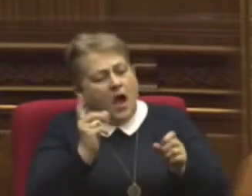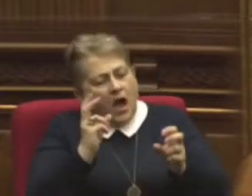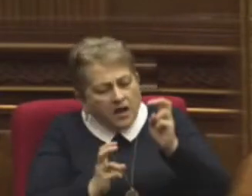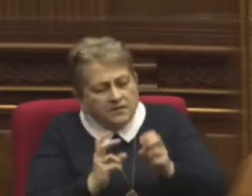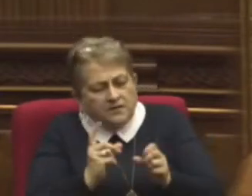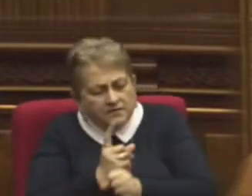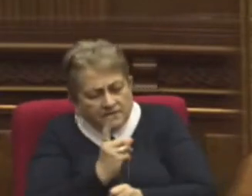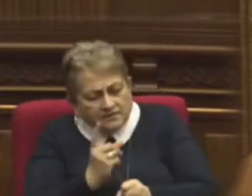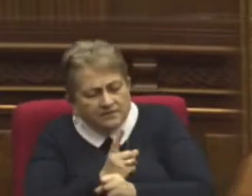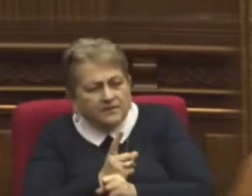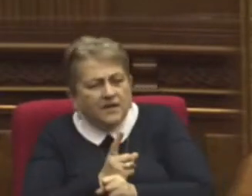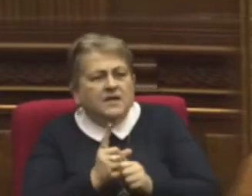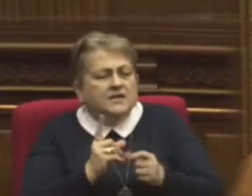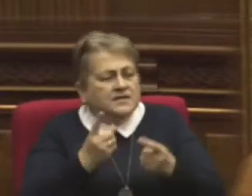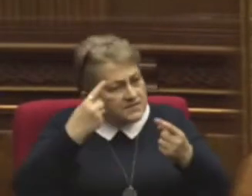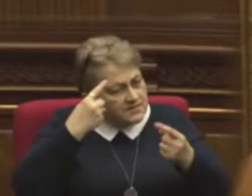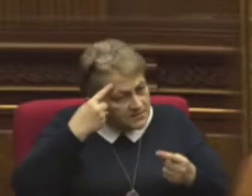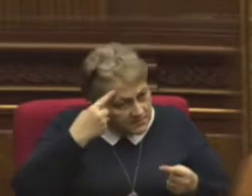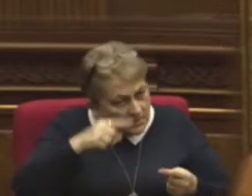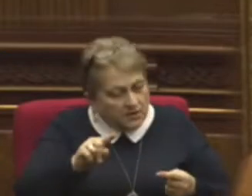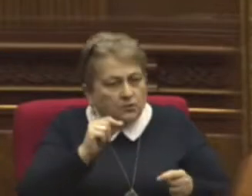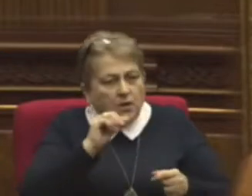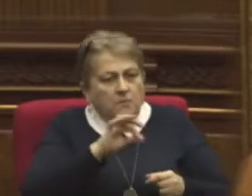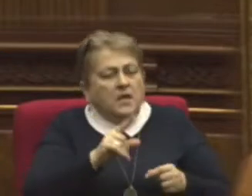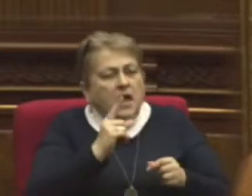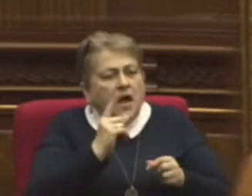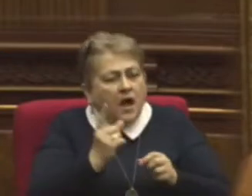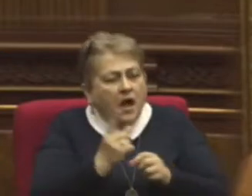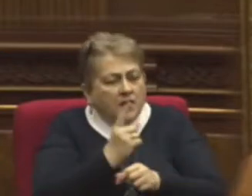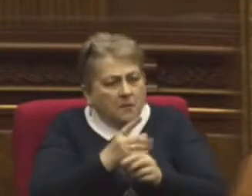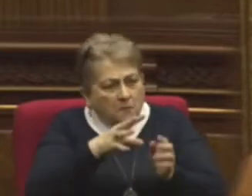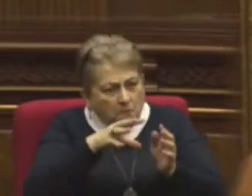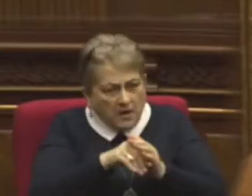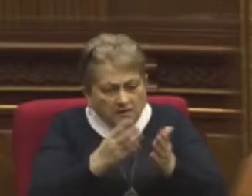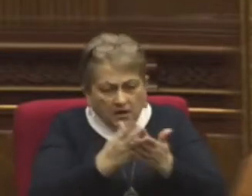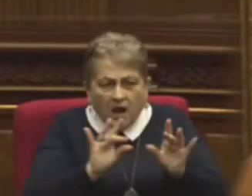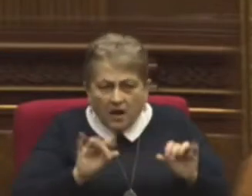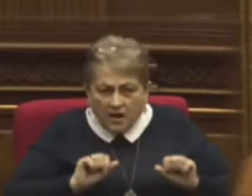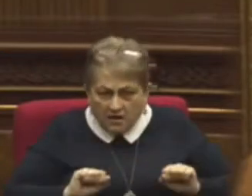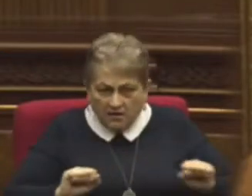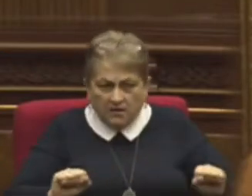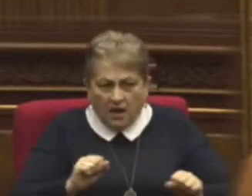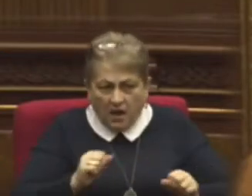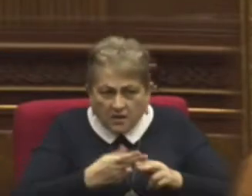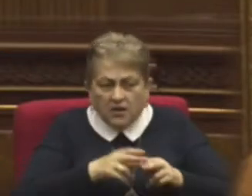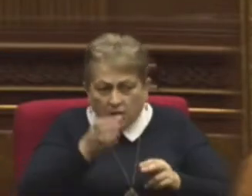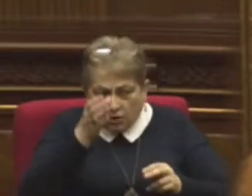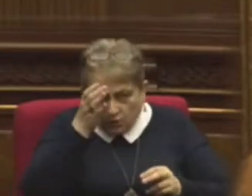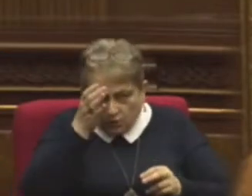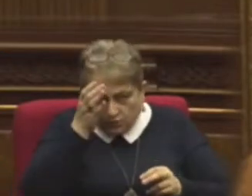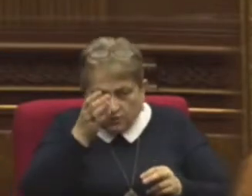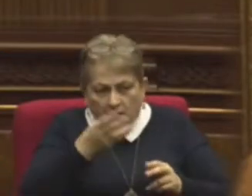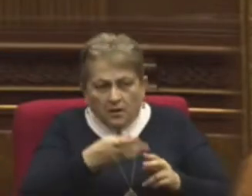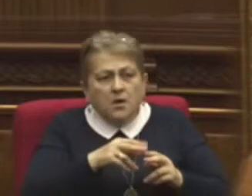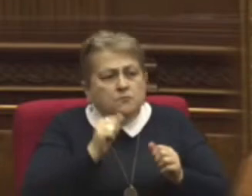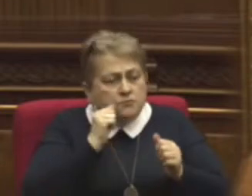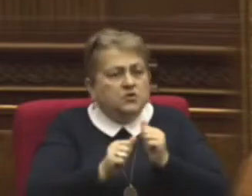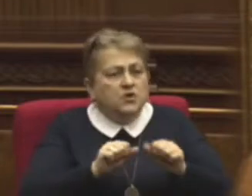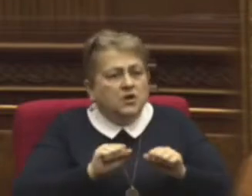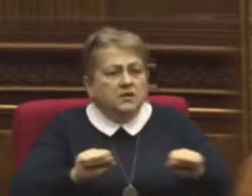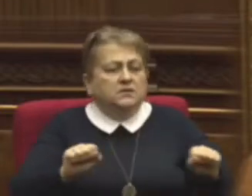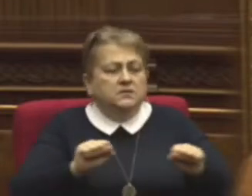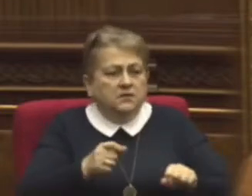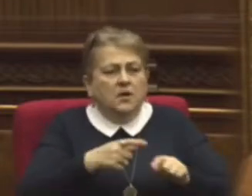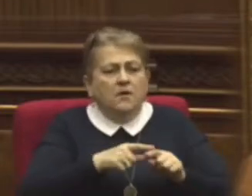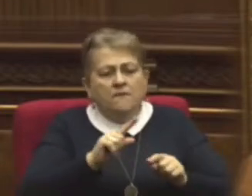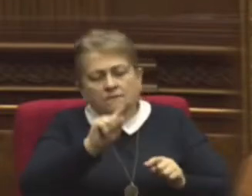արտադրանք ստեղծելու համար, և այդ արտադրանքը ստեղծելու մեջ կա ռիսկ, որ հենց գիտությունն է, իսկ գիտությունը միշտ ռիսկ է, որտև